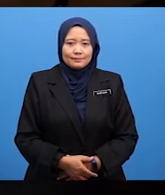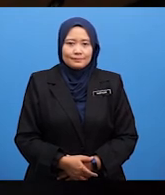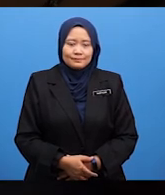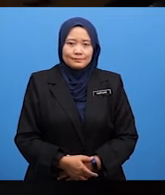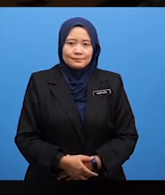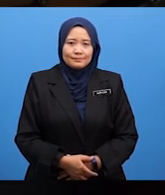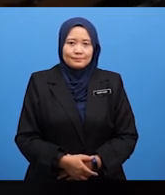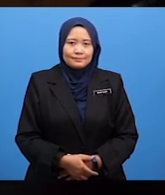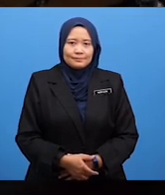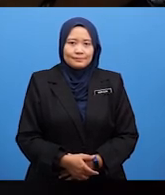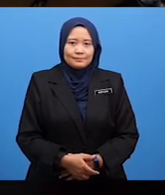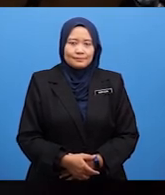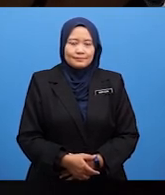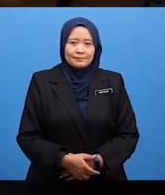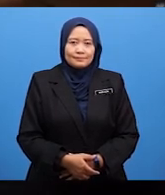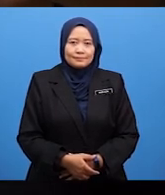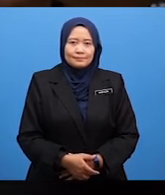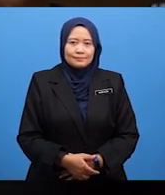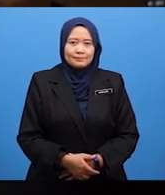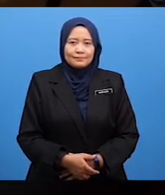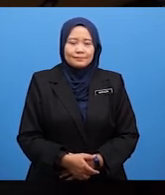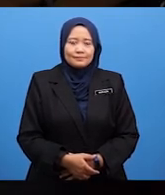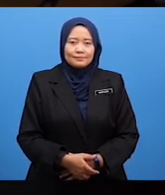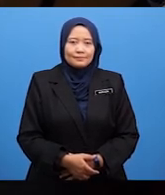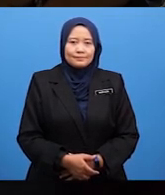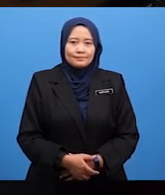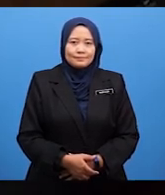C, oktav. Dan saya turun semula.